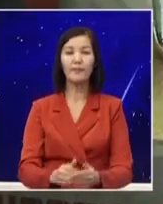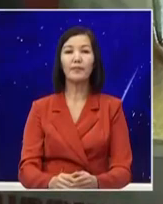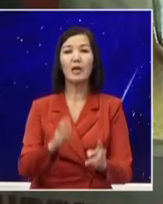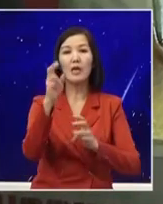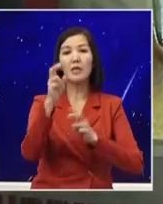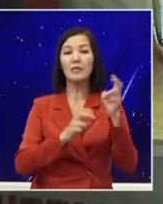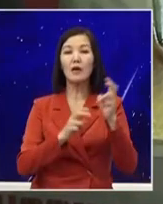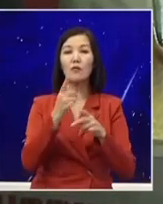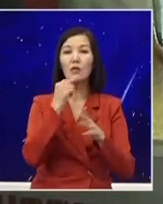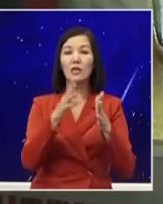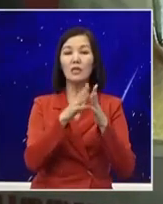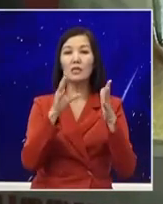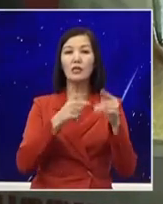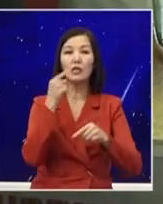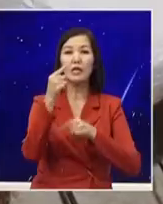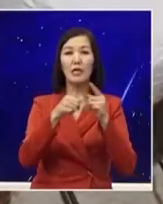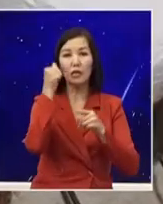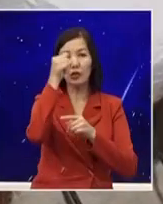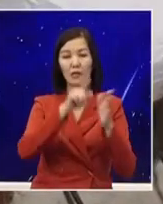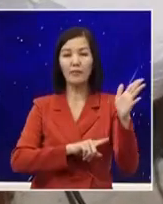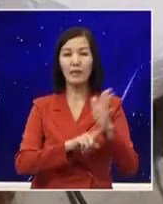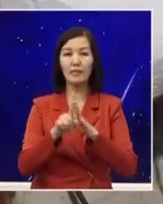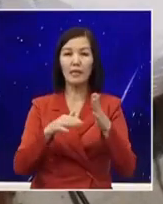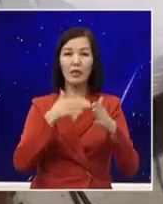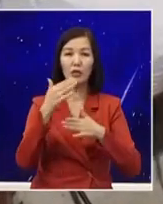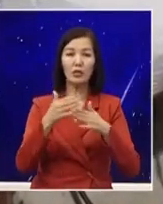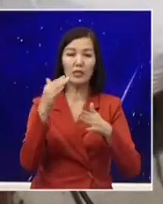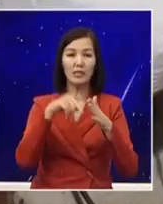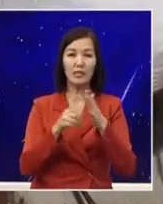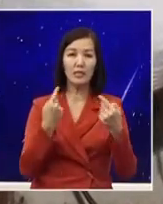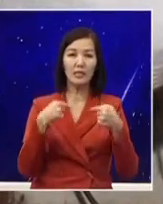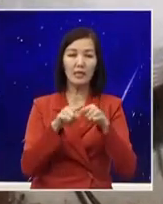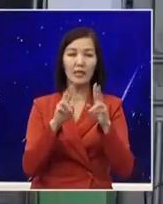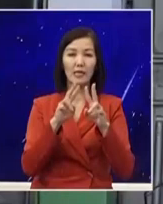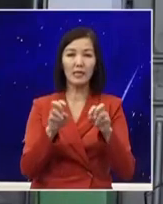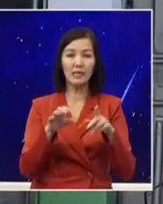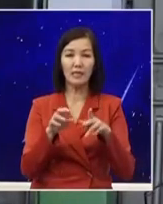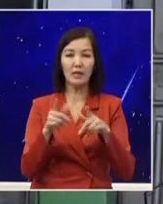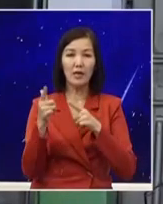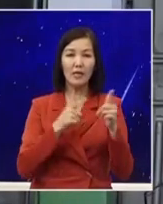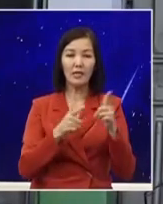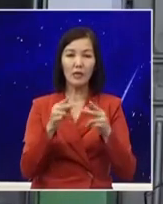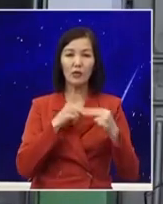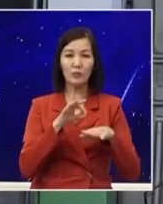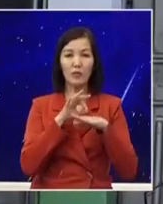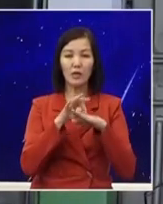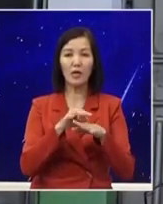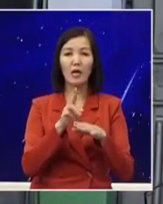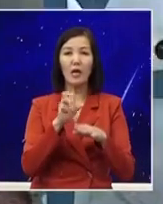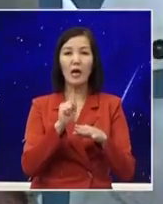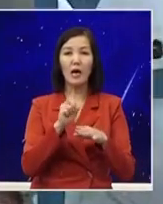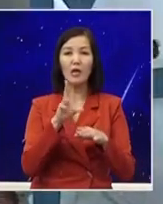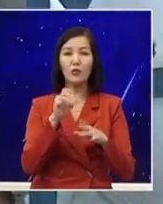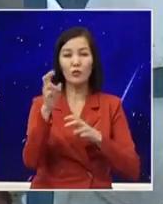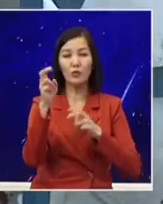Зауыт қызылша өңдеуді келер апта бастайды. Әзірге іші сыртын тазалап, техникалар тексеріліп, дайындық жұмыстары жасалып жатыр. Ақсу қант зауыты